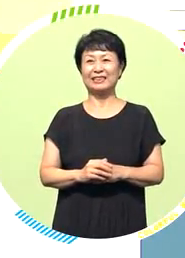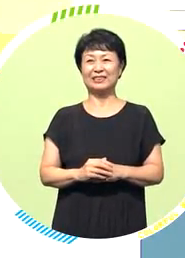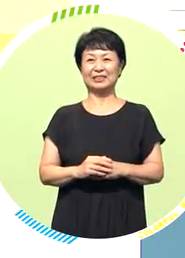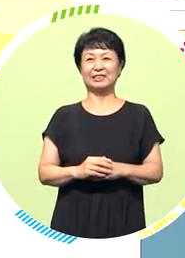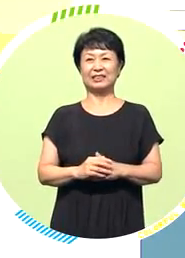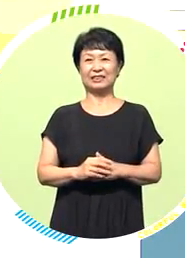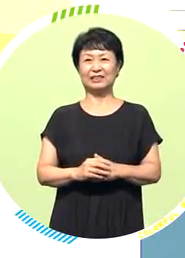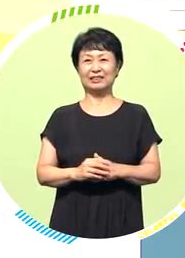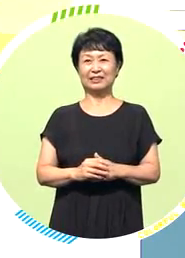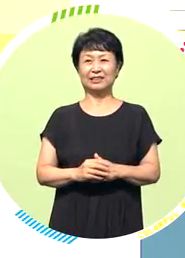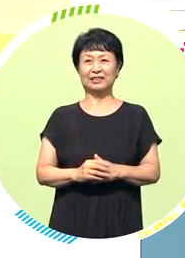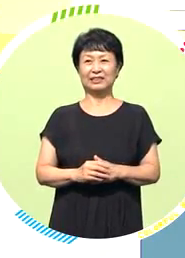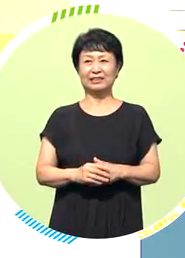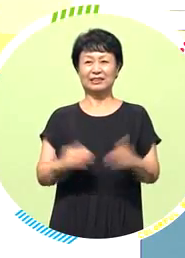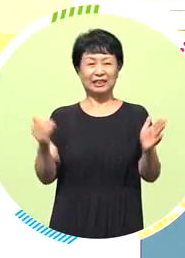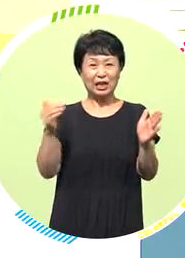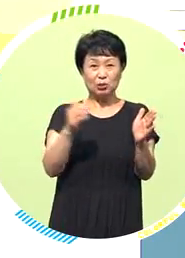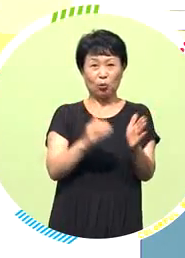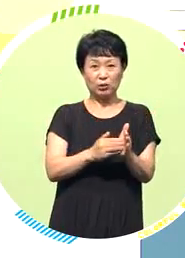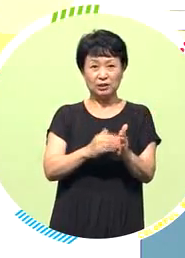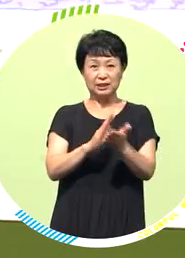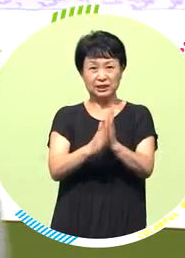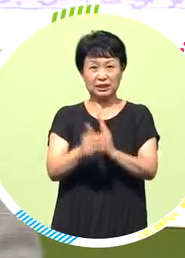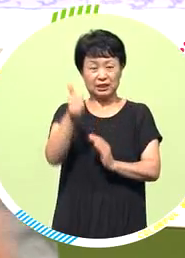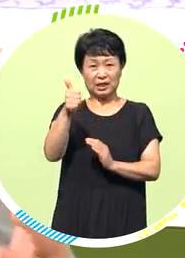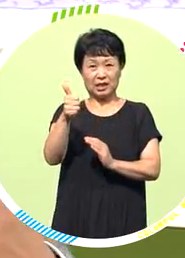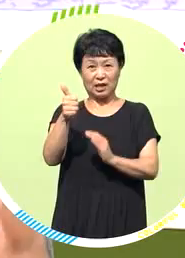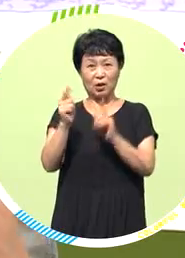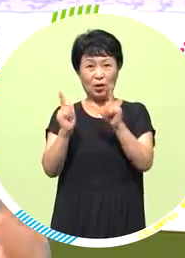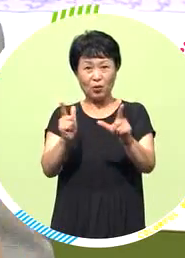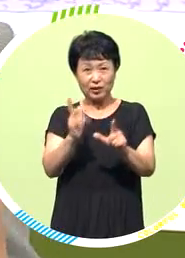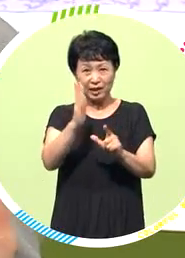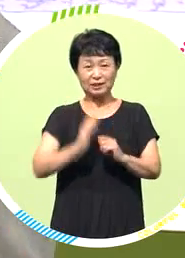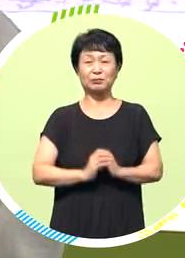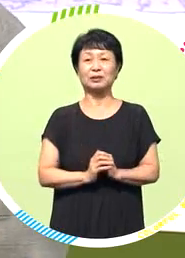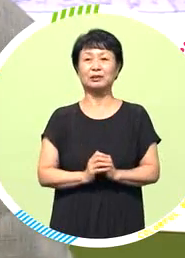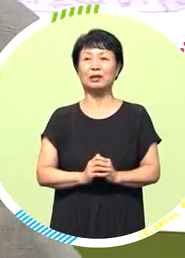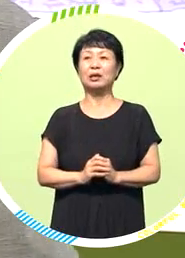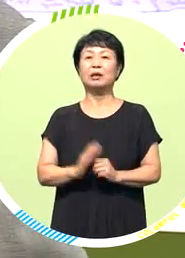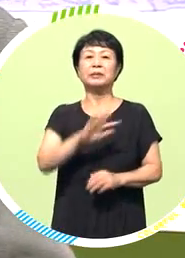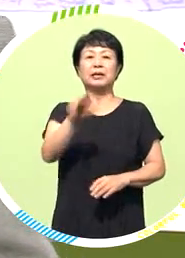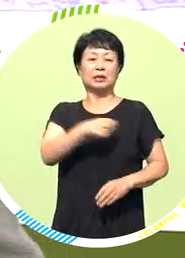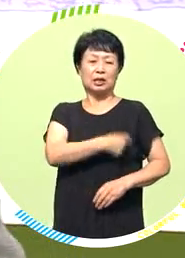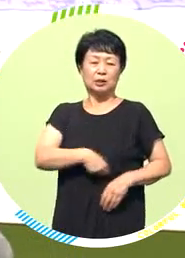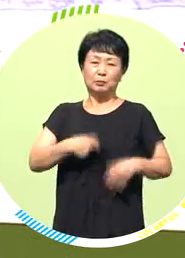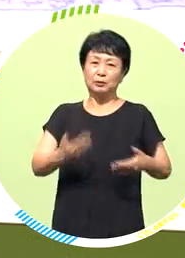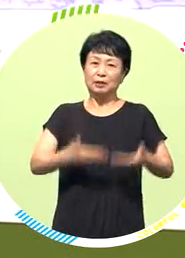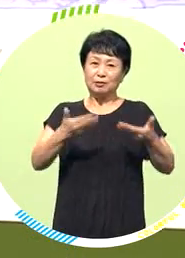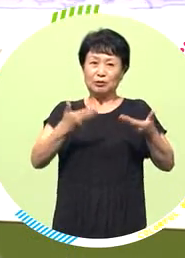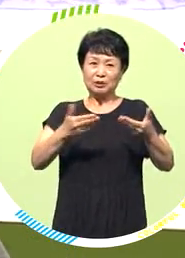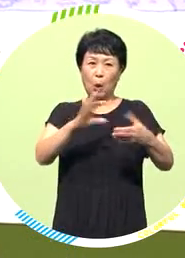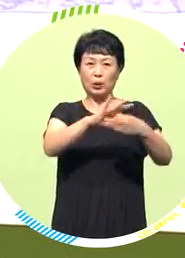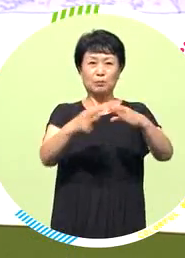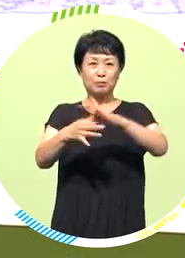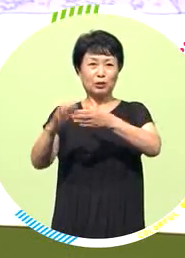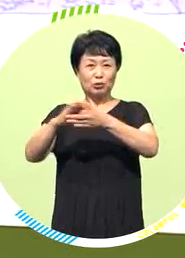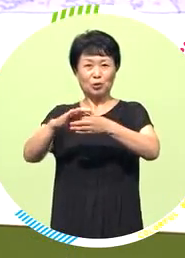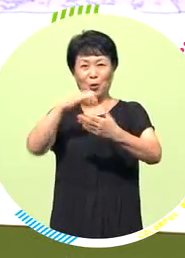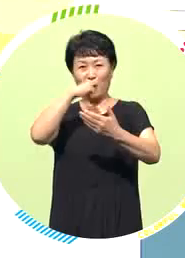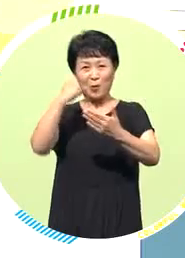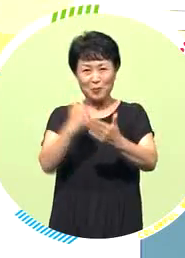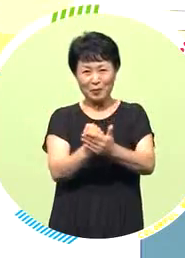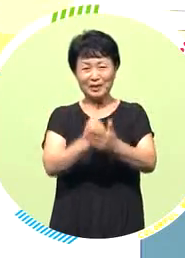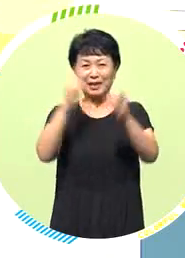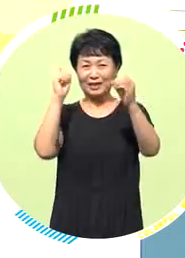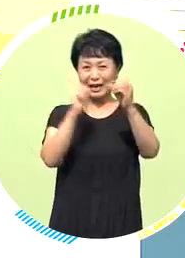ところで、うん、じゃあ最後に思いの丈を、 ね、このままですが、 どんどんみんなでやっぱりテンション上げてね、楽しいオリンピックしたいですもんね、いいですね、盛り上げていきましょ